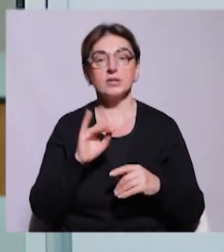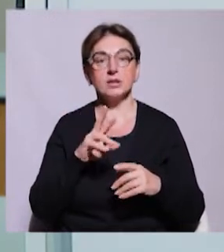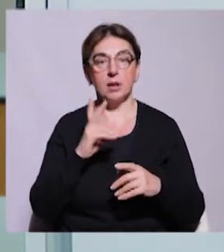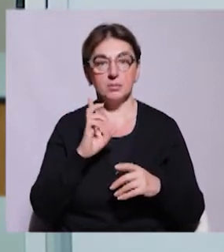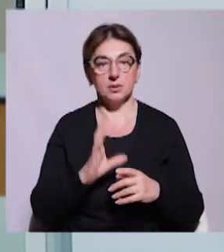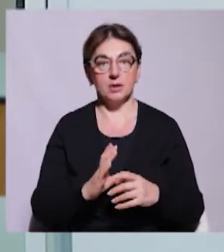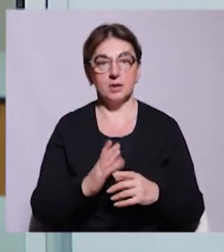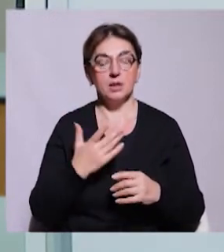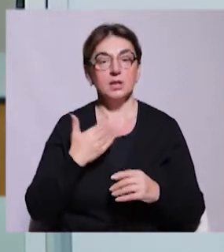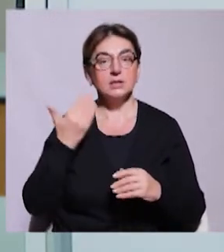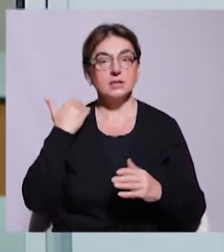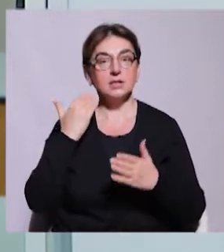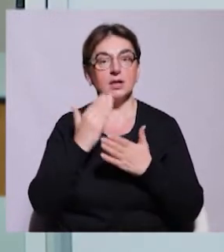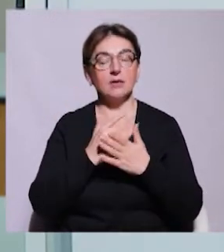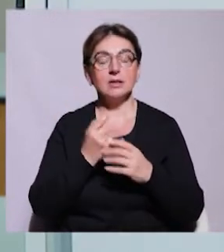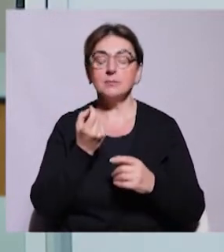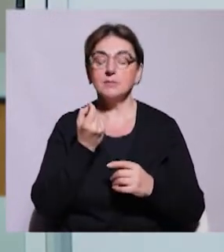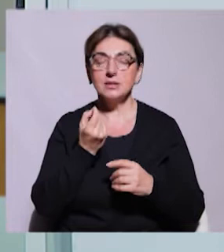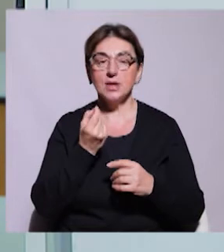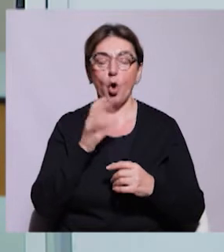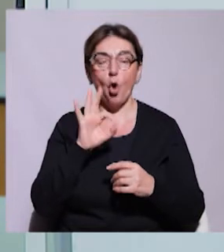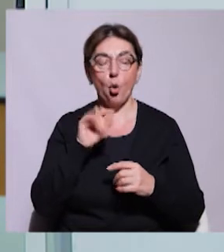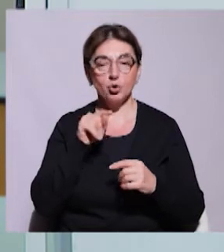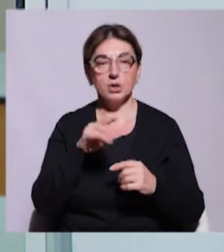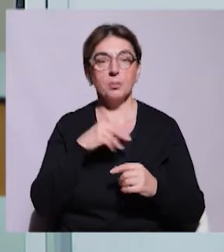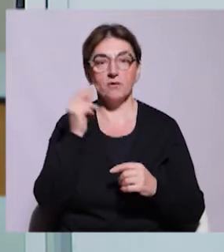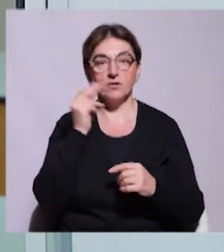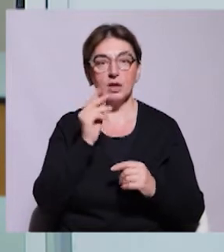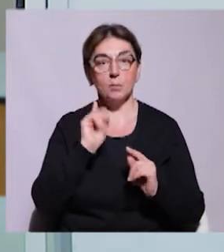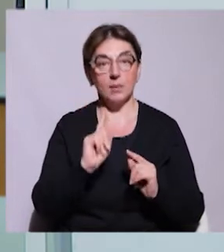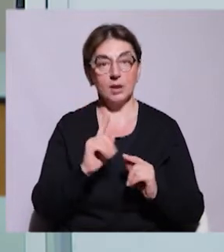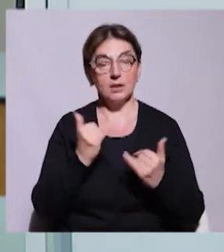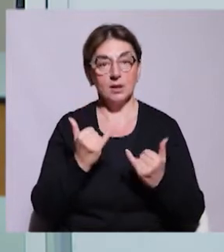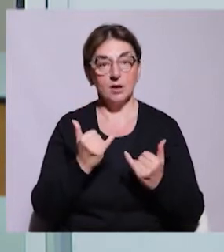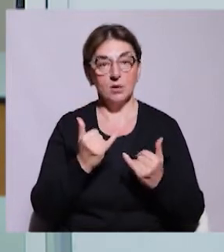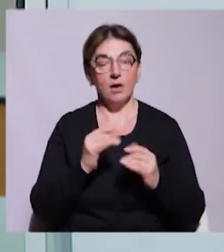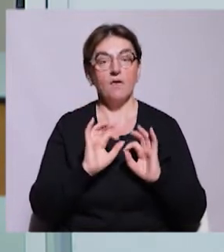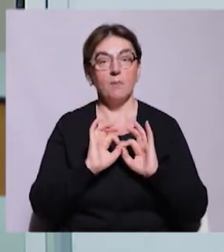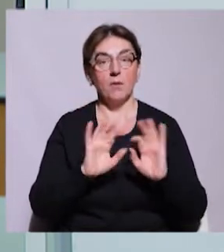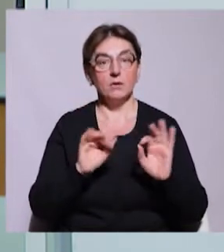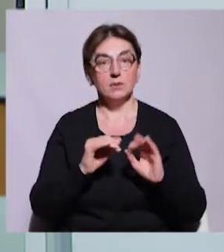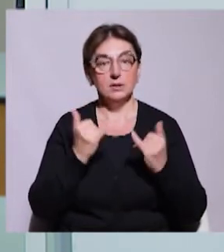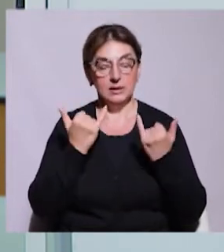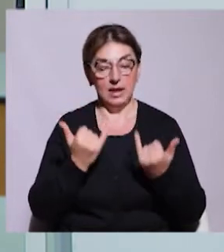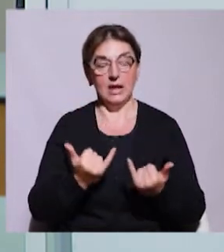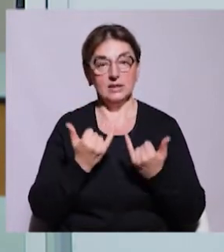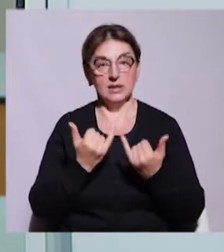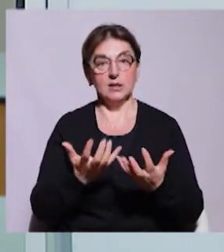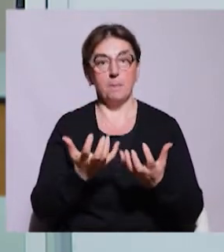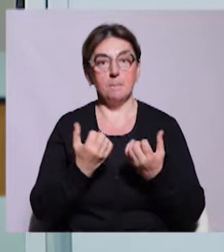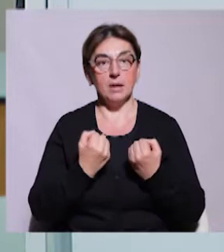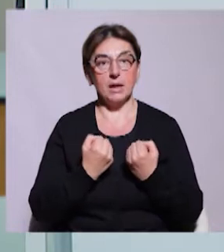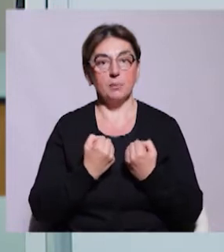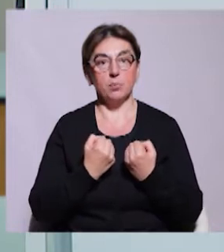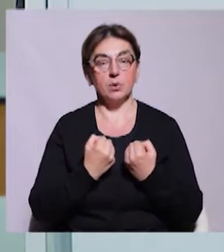განვიხილავთ ოქსიდებს. წინა გაკვეთილზე ძალიან მცირე დოზით შევეხეთ ოქსიდების დეფინიციას, თუმცა მინდა დღეს განმარტოთ